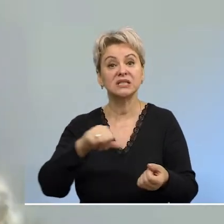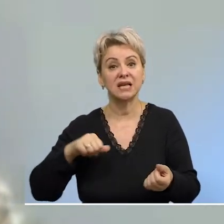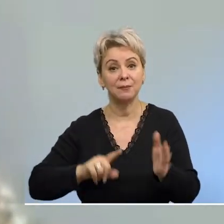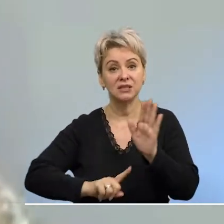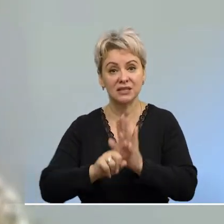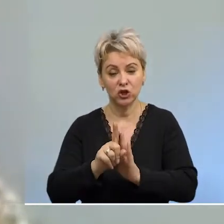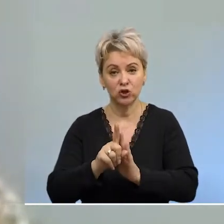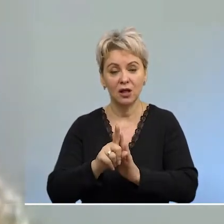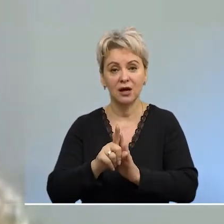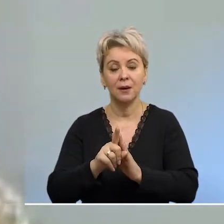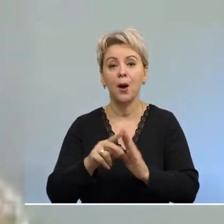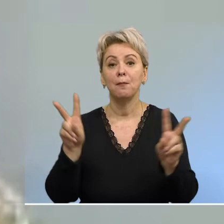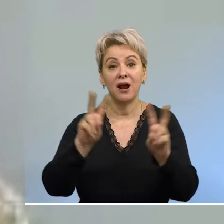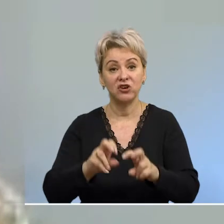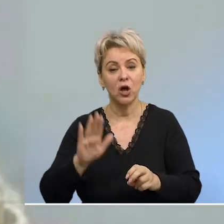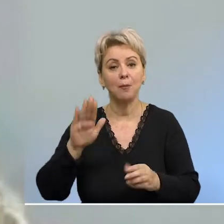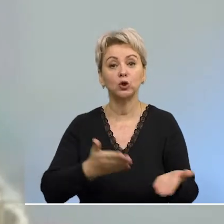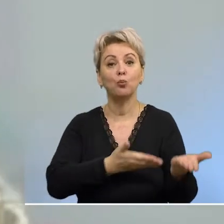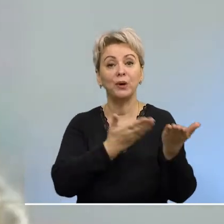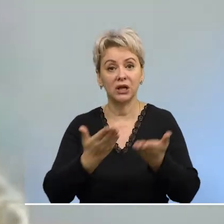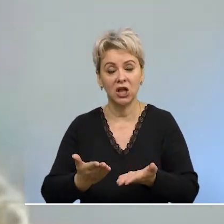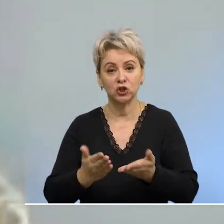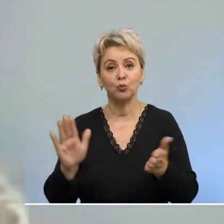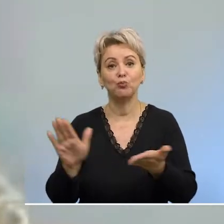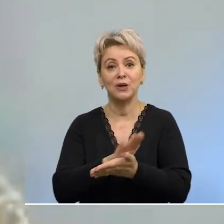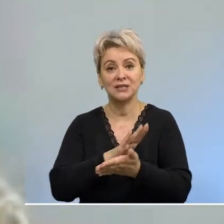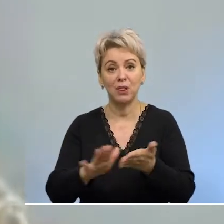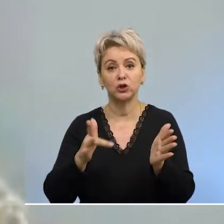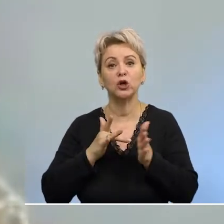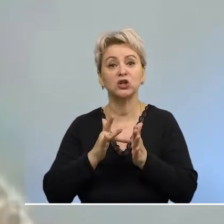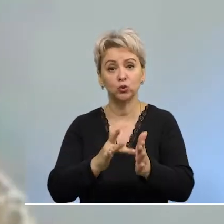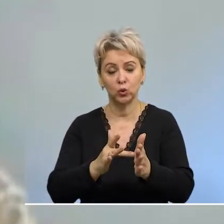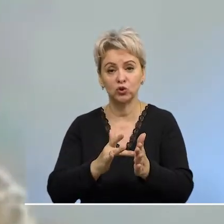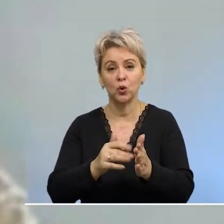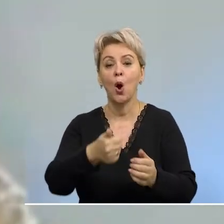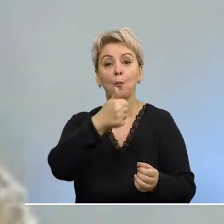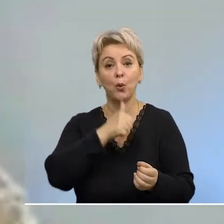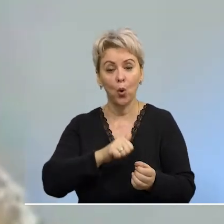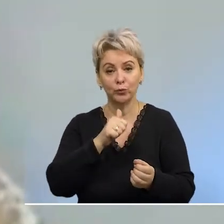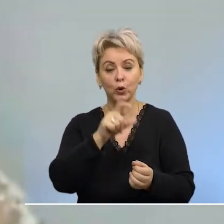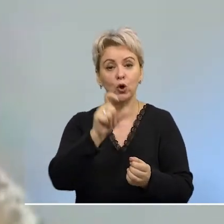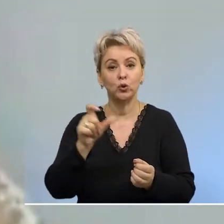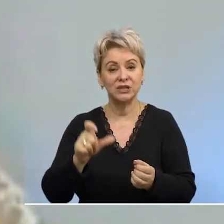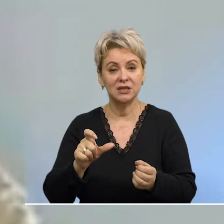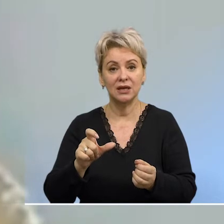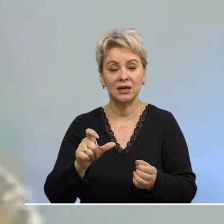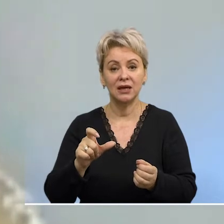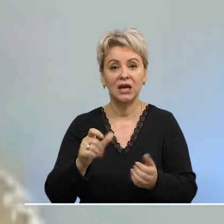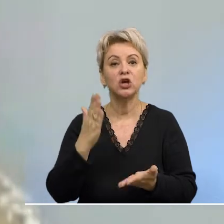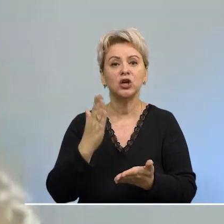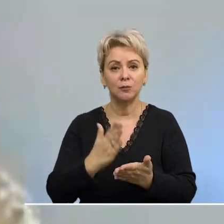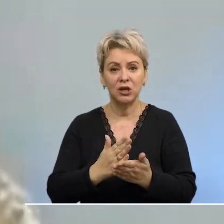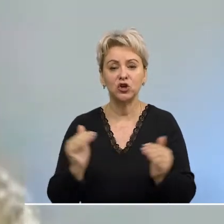сами сначала, изначально тестируем, потом приглашаем на бесплатную экскурсию, пробную, людей,